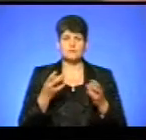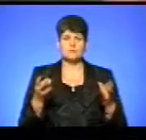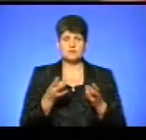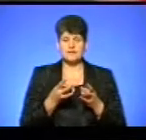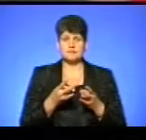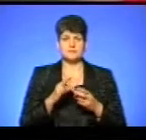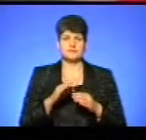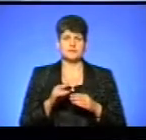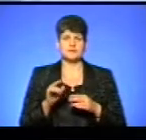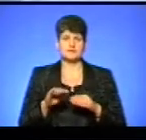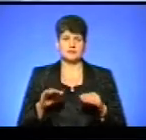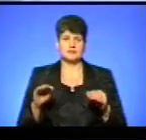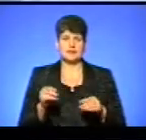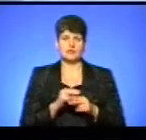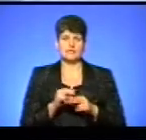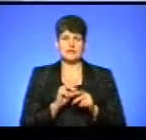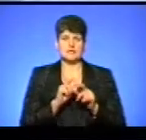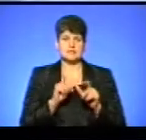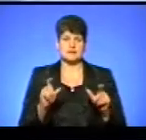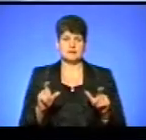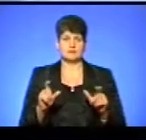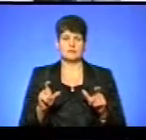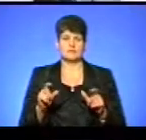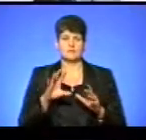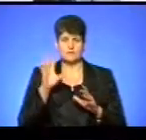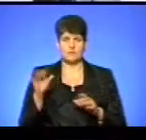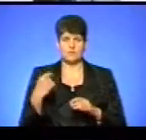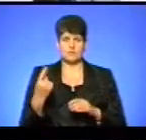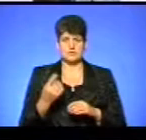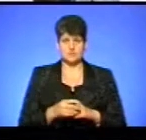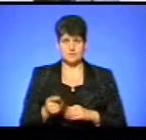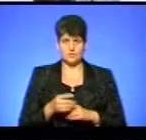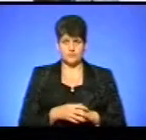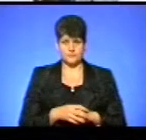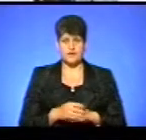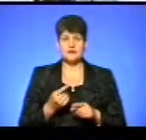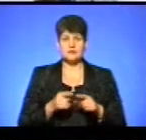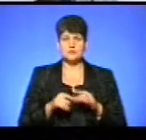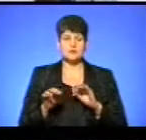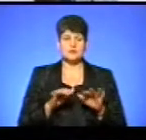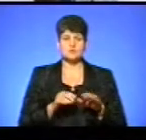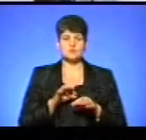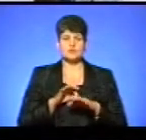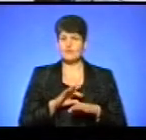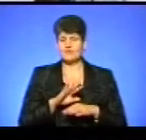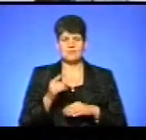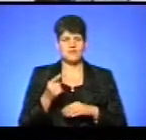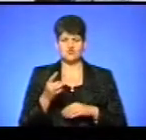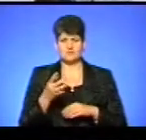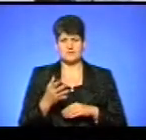пацієнтів лікувальних закладів Тернополя та області. Таку акцію військовослужбовці проводять вже не вперше.